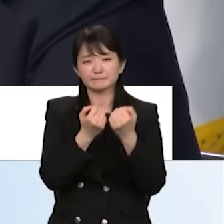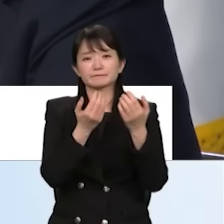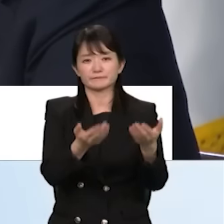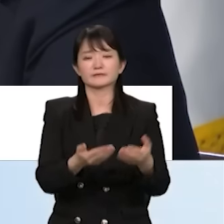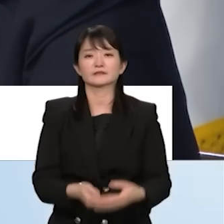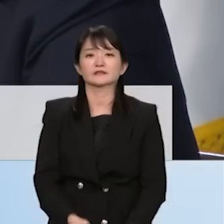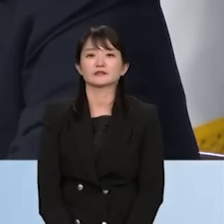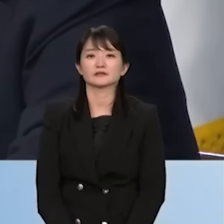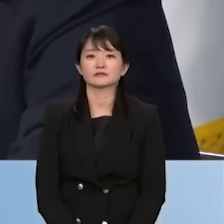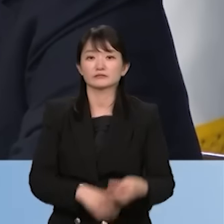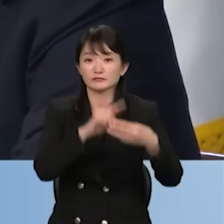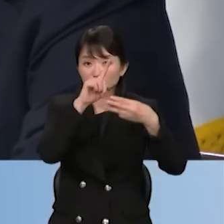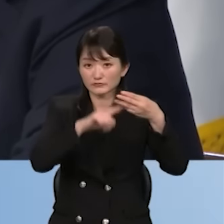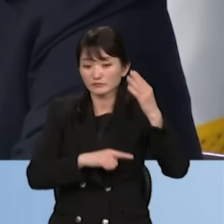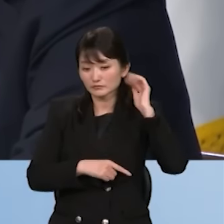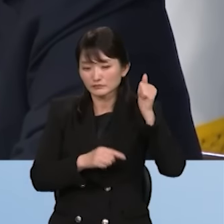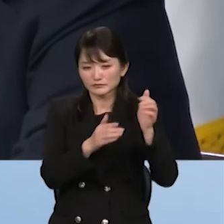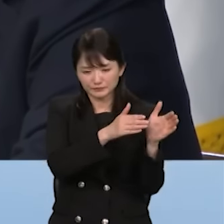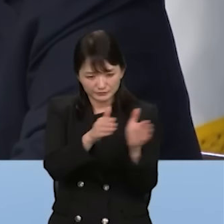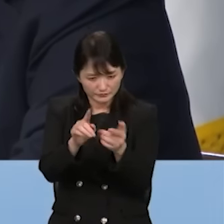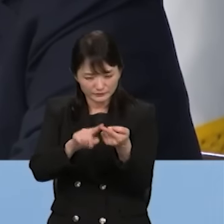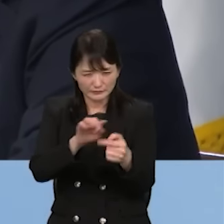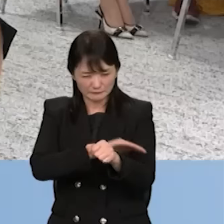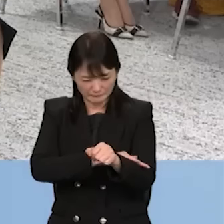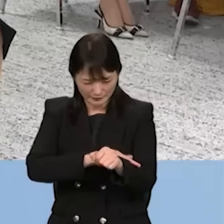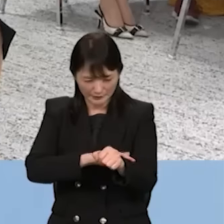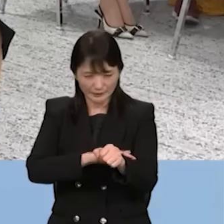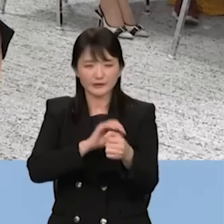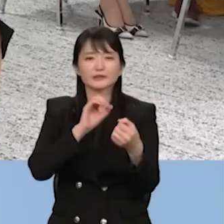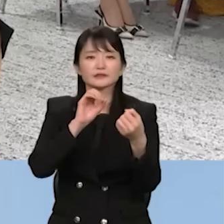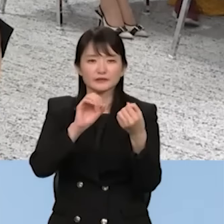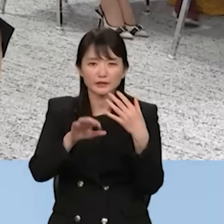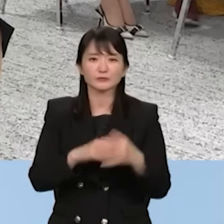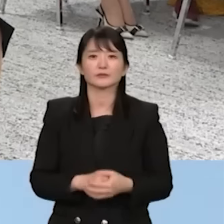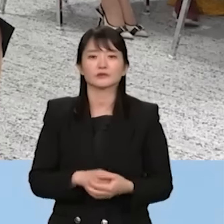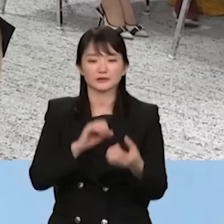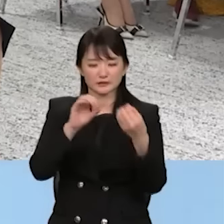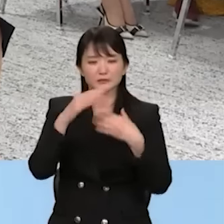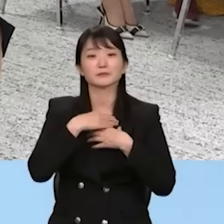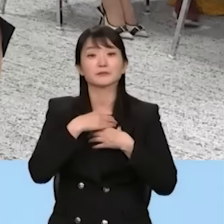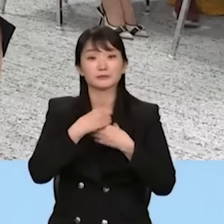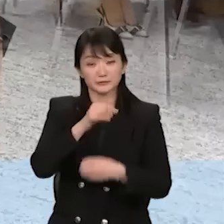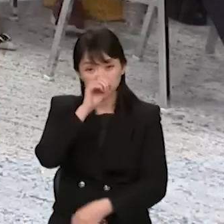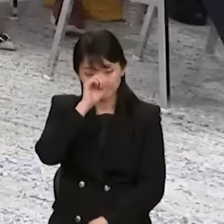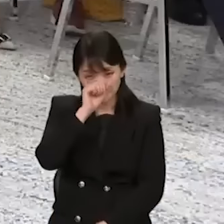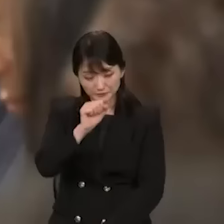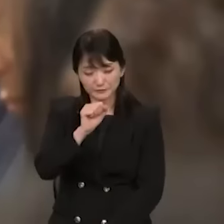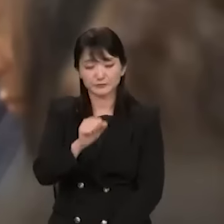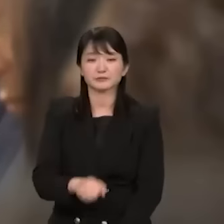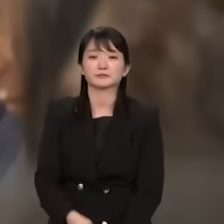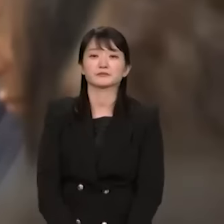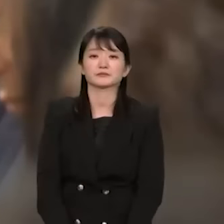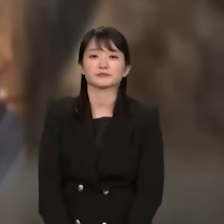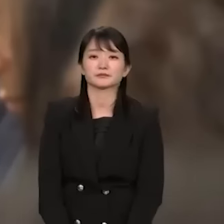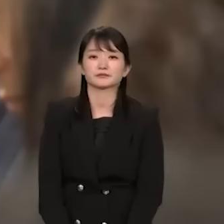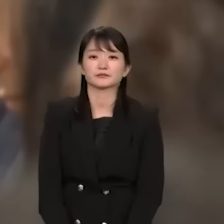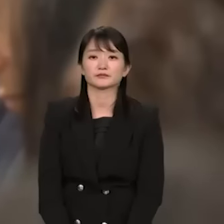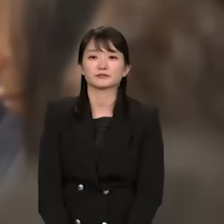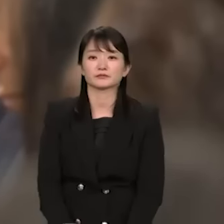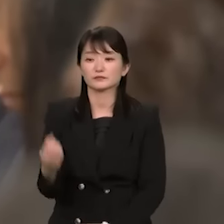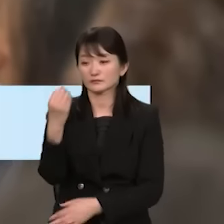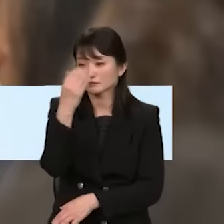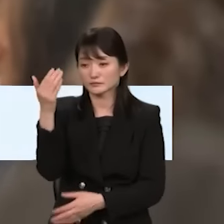말했습니다. 윤 대통령이 준비한 대로 잘 소화해냈고 답변이 안정적이고 좋았다는 말도 들리고 있습니다. 다만